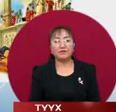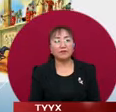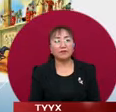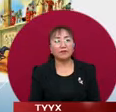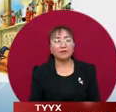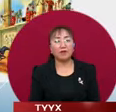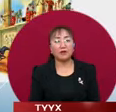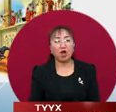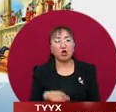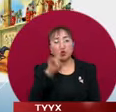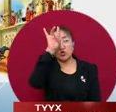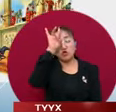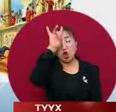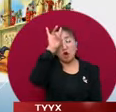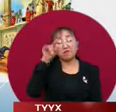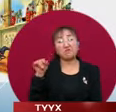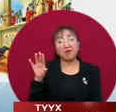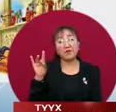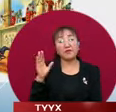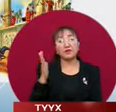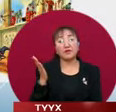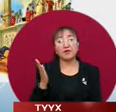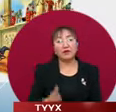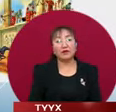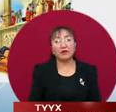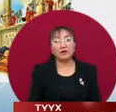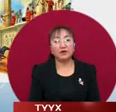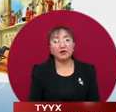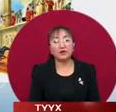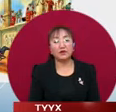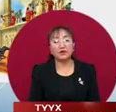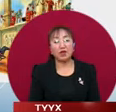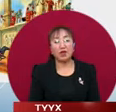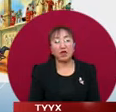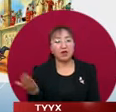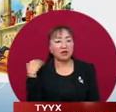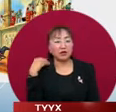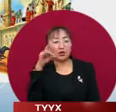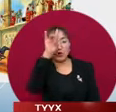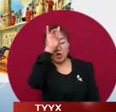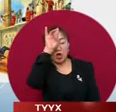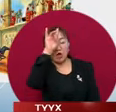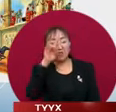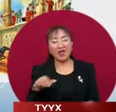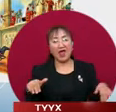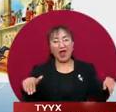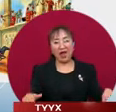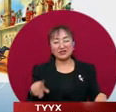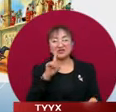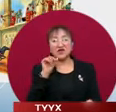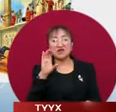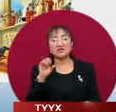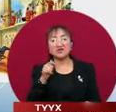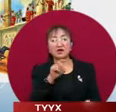Тэгвэл Ром хотод ямар байсан болоо хүмүүдээ? Ром хот нь Эртний Ром хот нь хаант засаглал бүгд